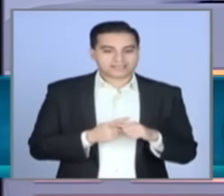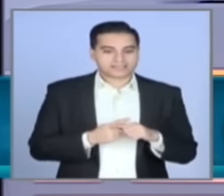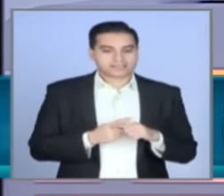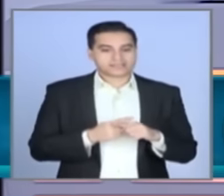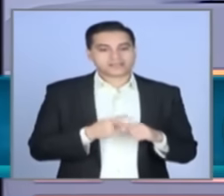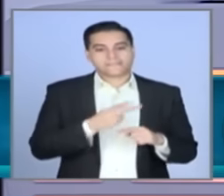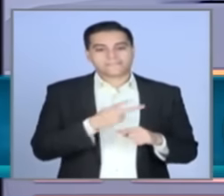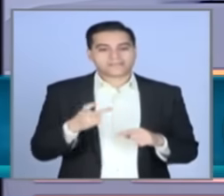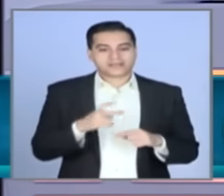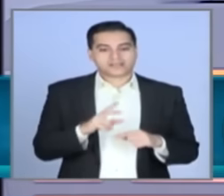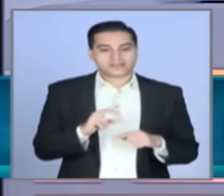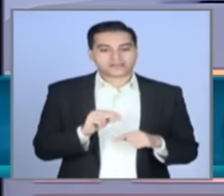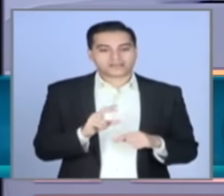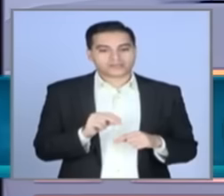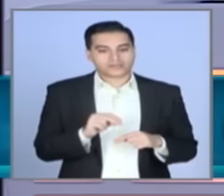زائد